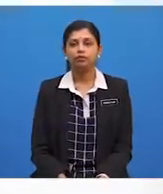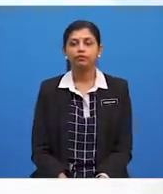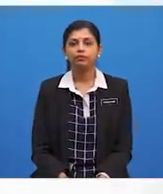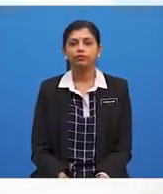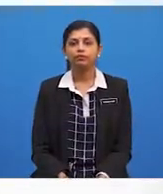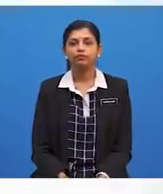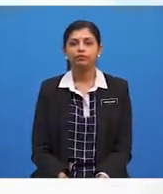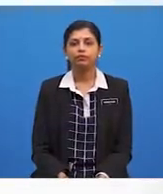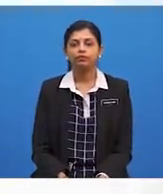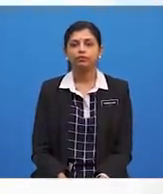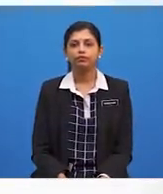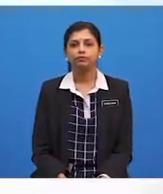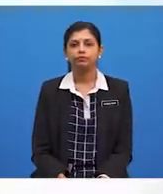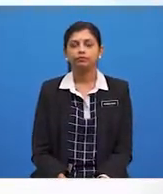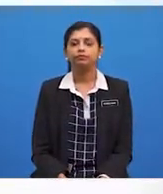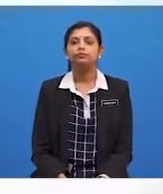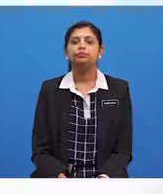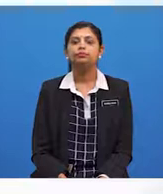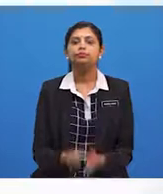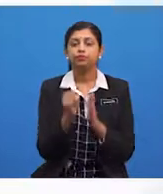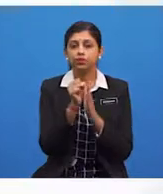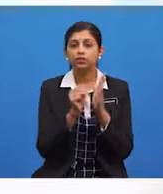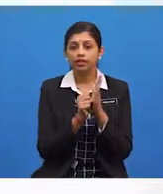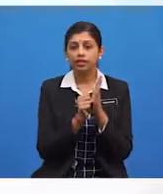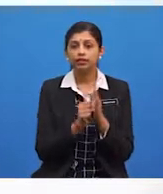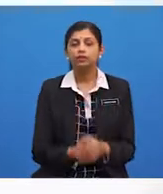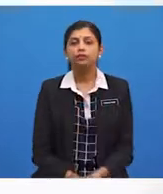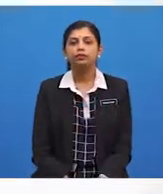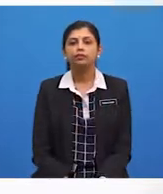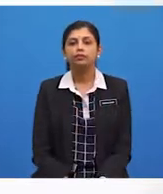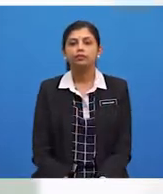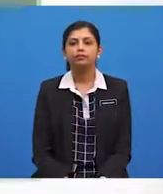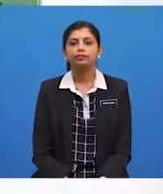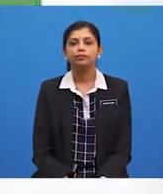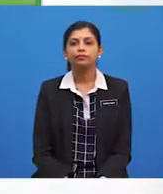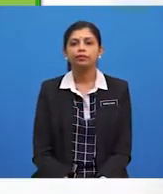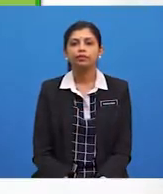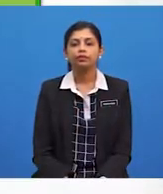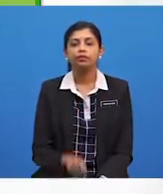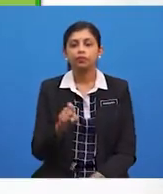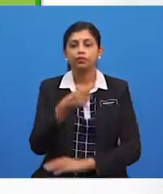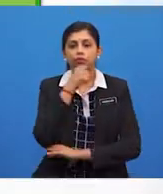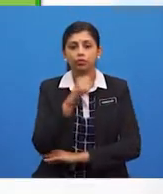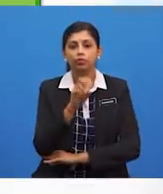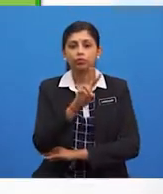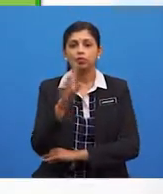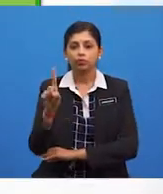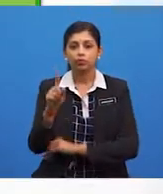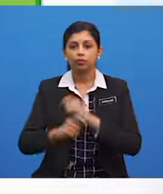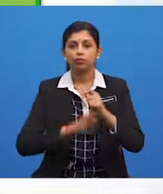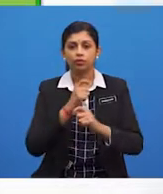negara Malaysia. Antara syarat-syaratnya ialah seseorang warga negara itu